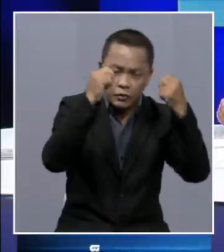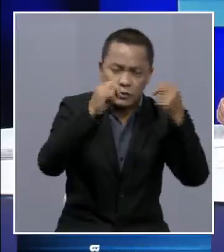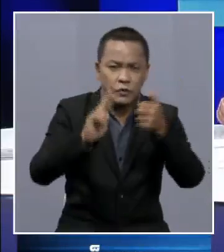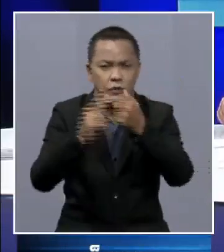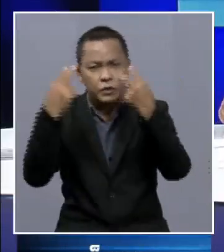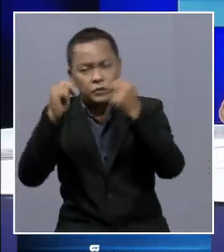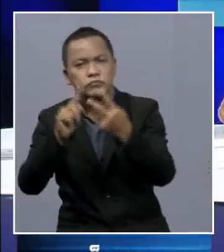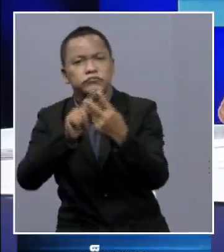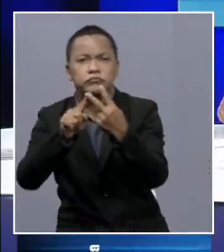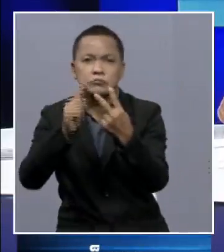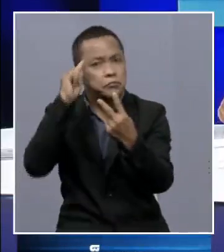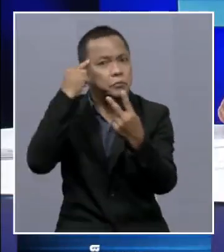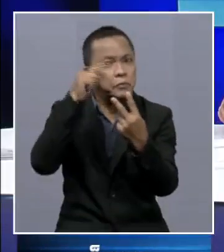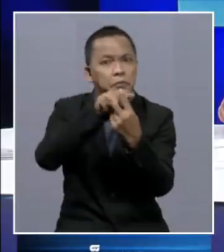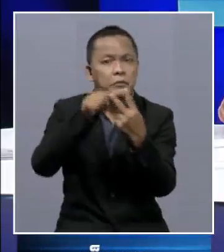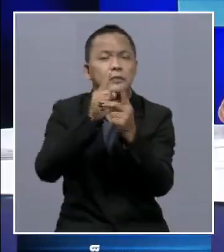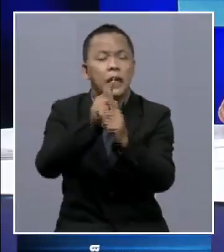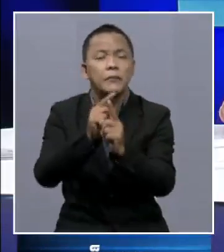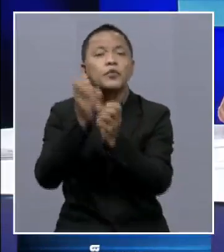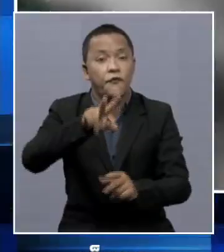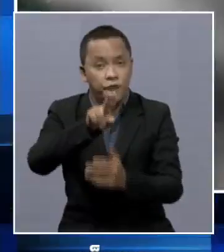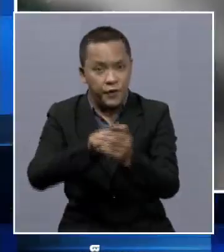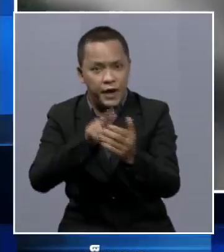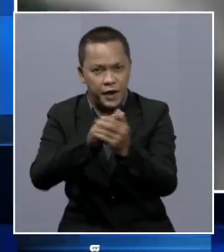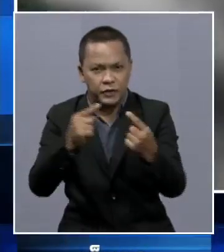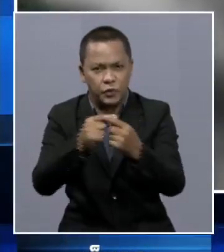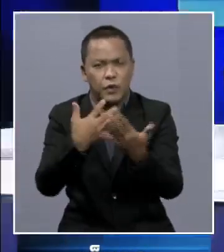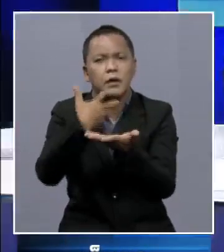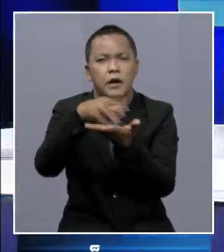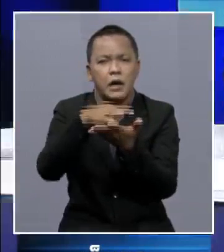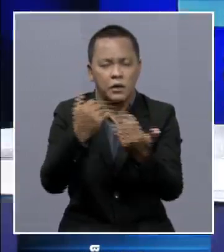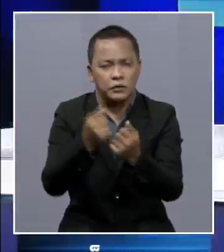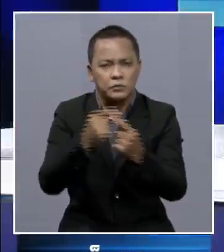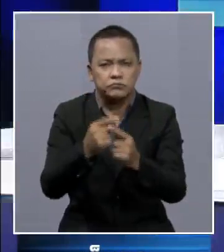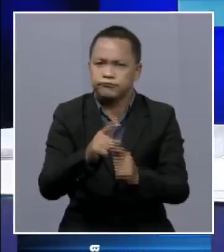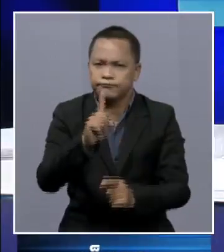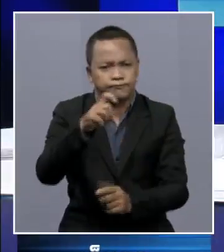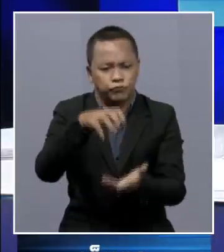ไมมคนอเลยหช้ trachtแลวก็ให้เพื่อน